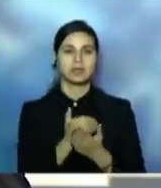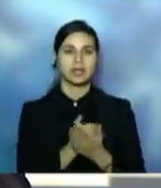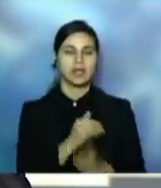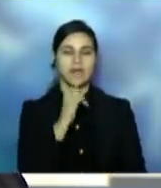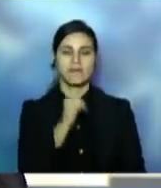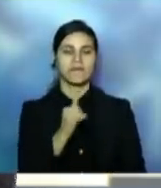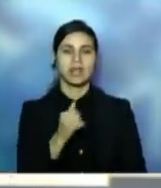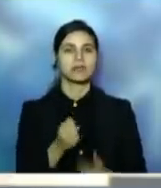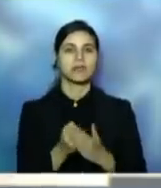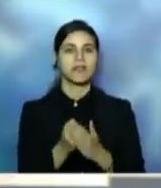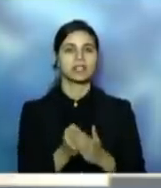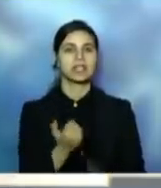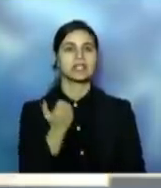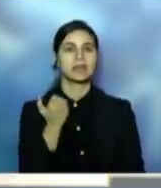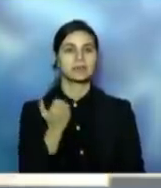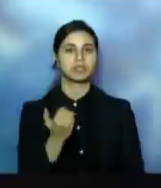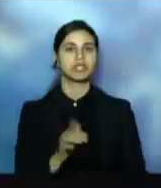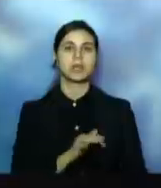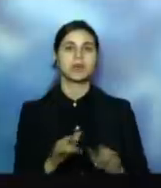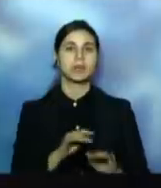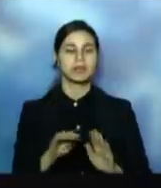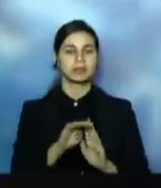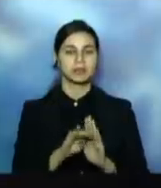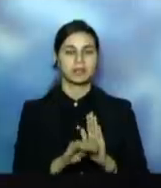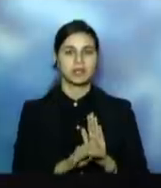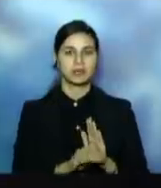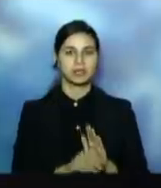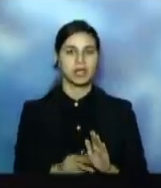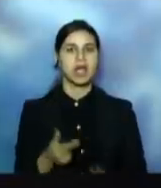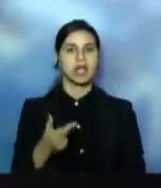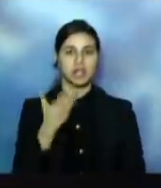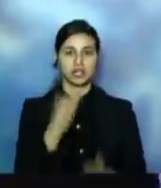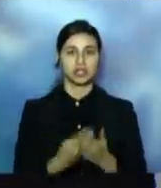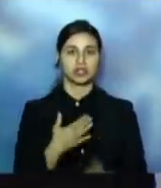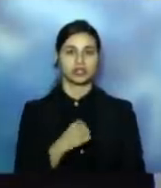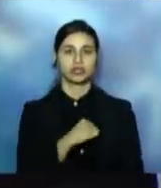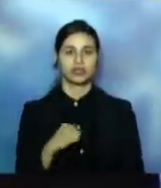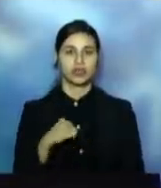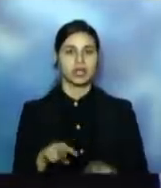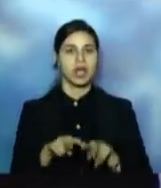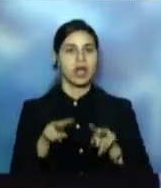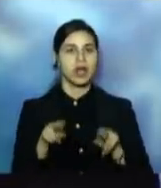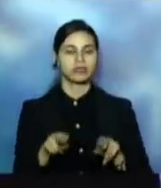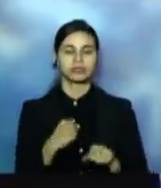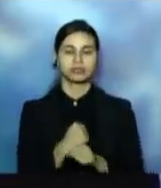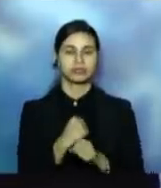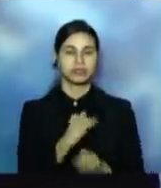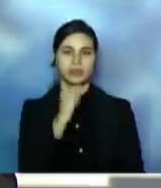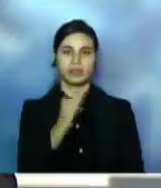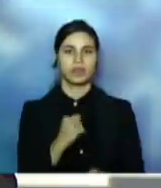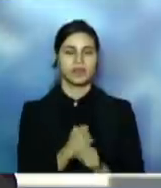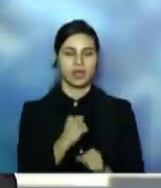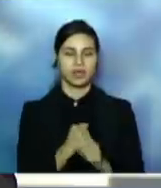ვერ მივაღწიეთ მისი მოქმედების მიხედვით. ენდოგენური ჩვენი ინსულინის აბსოლუტურად იდენტური